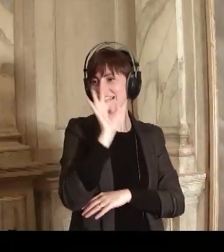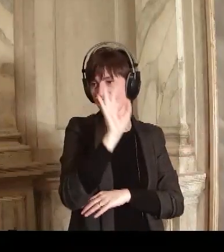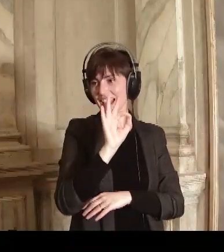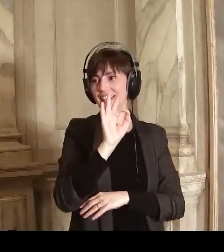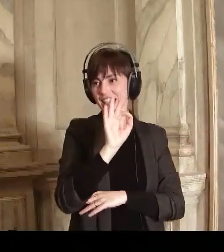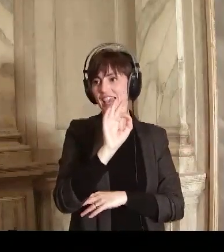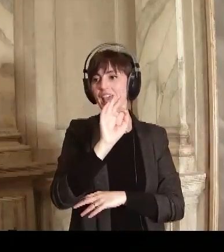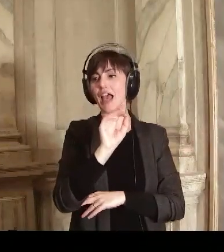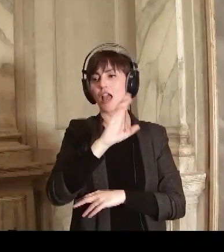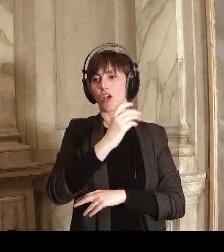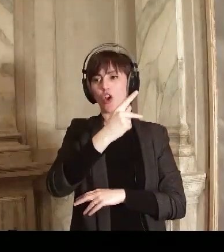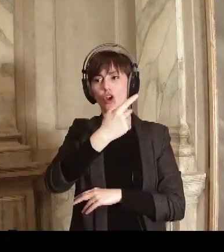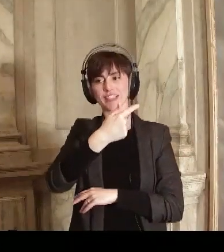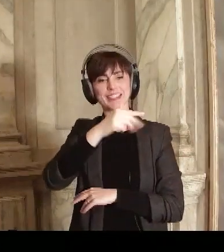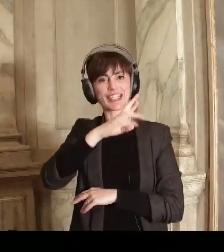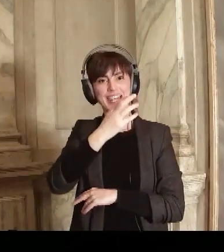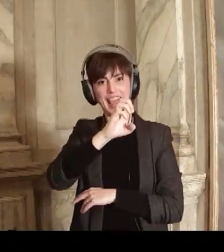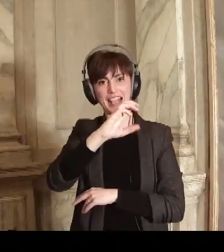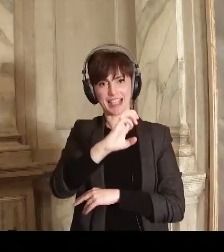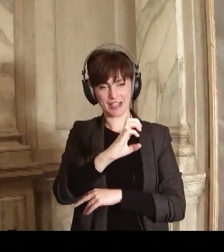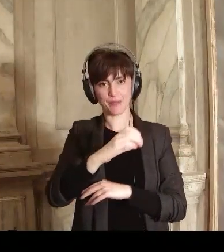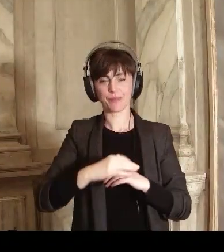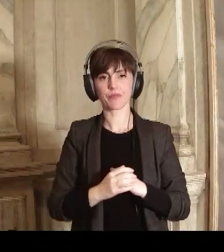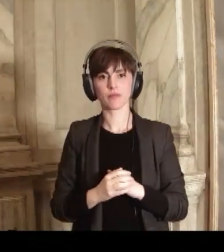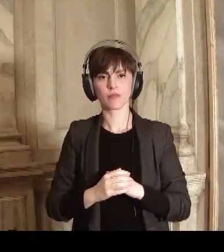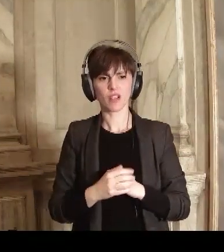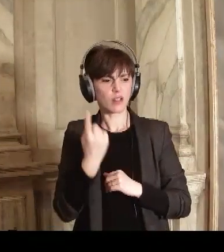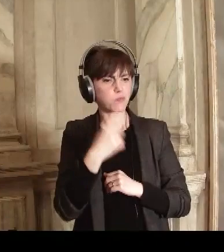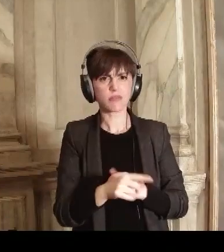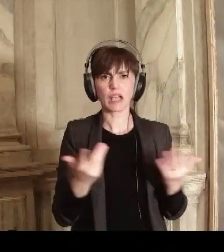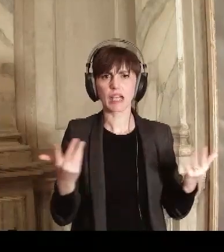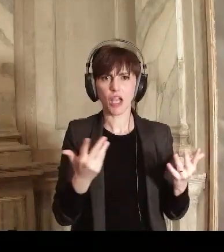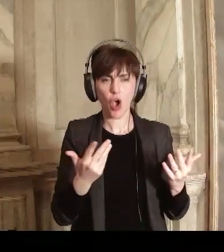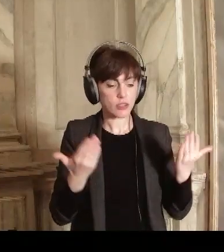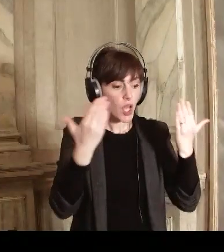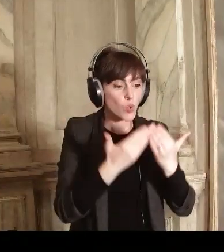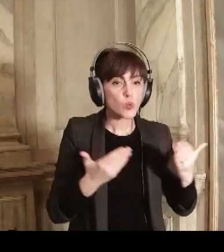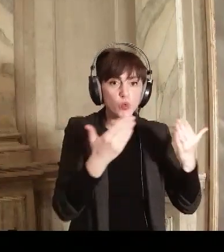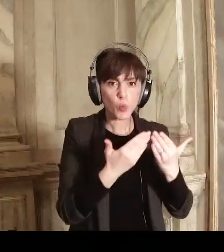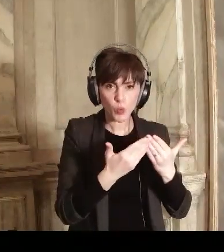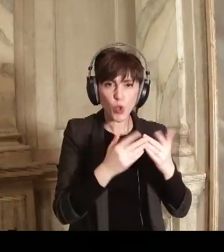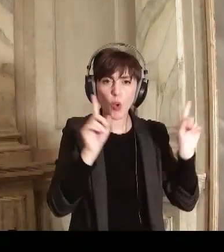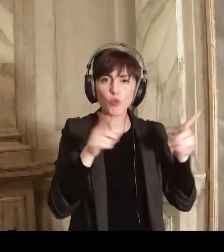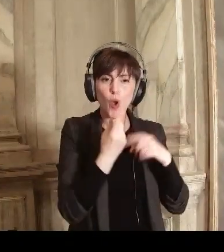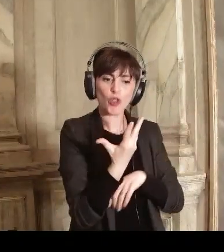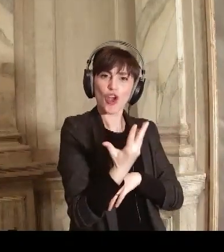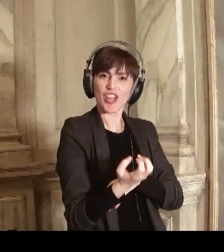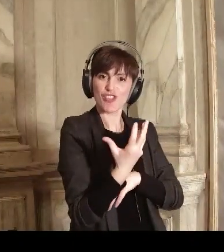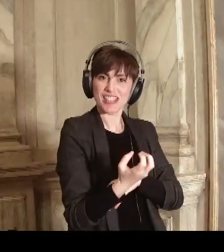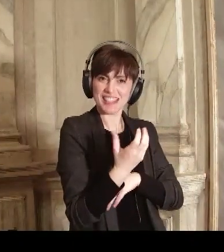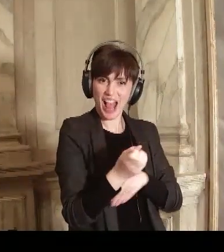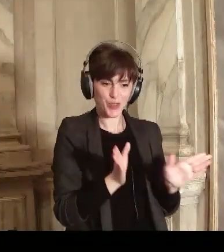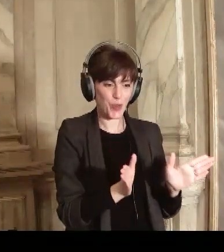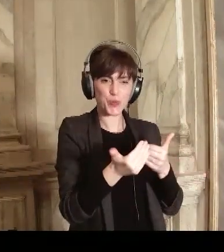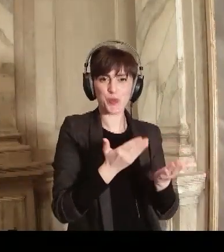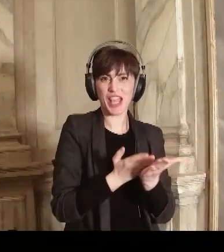il contatto tra il trattamento del suono registrato ideato dai primi studi di musica elettronica degli anni 50